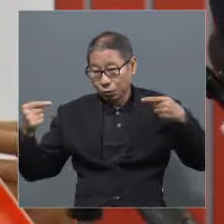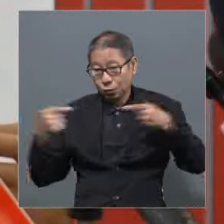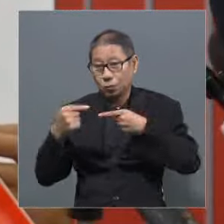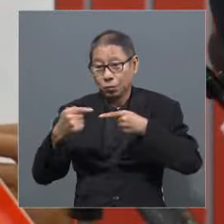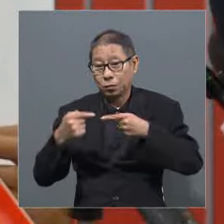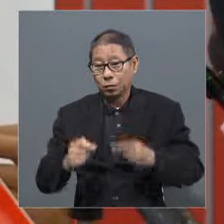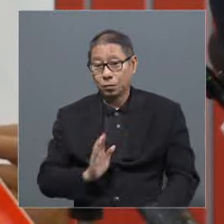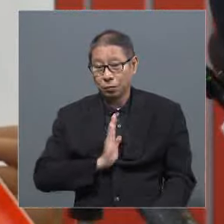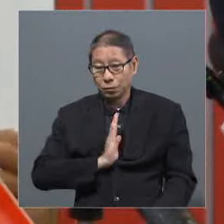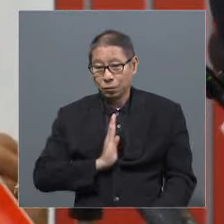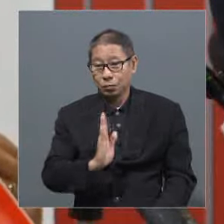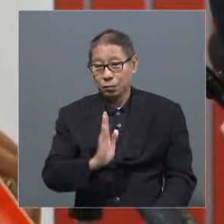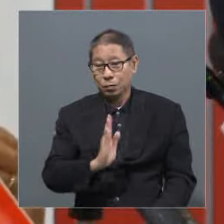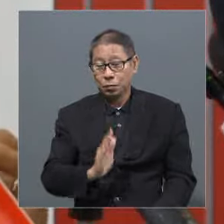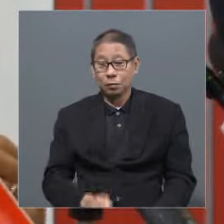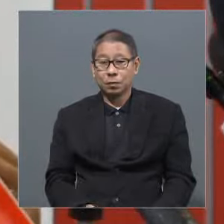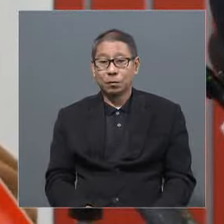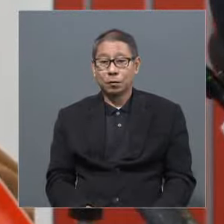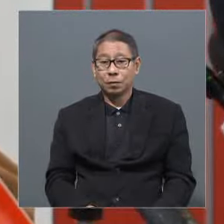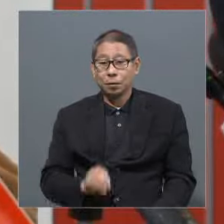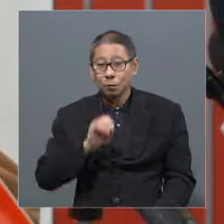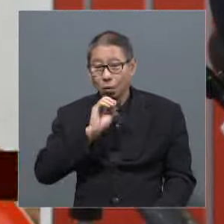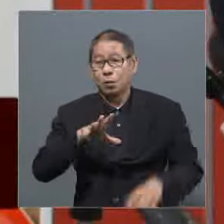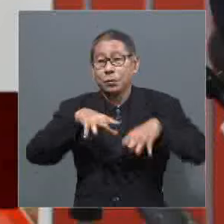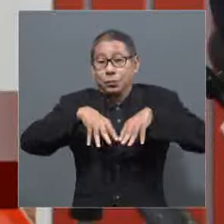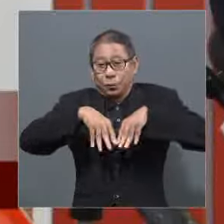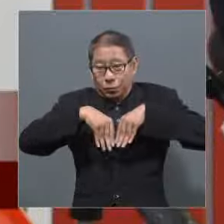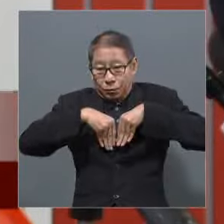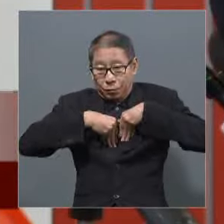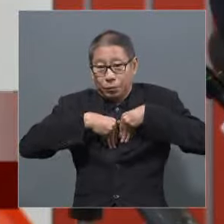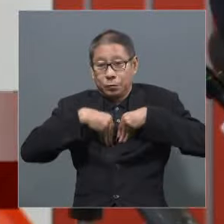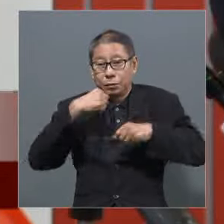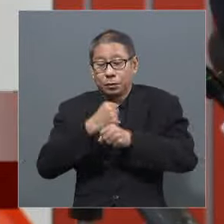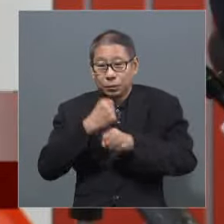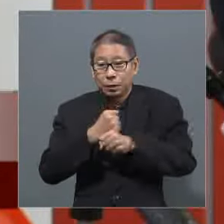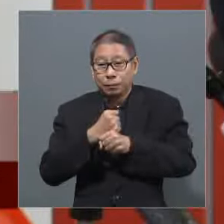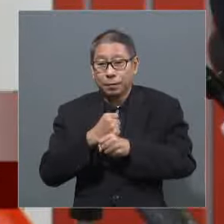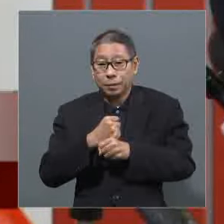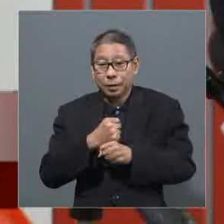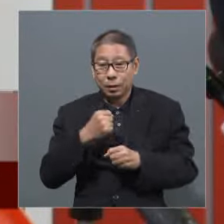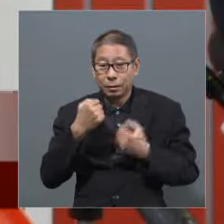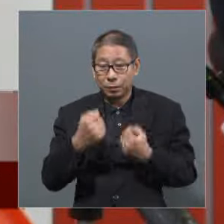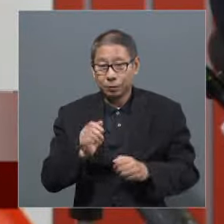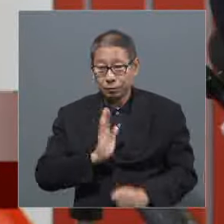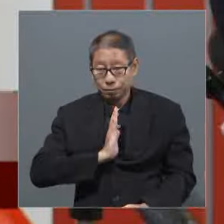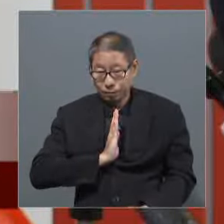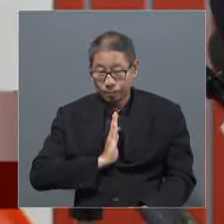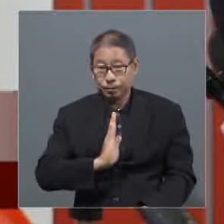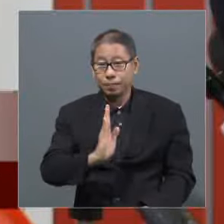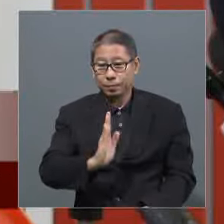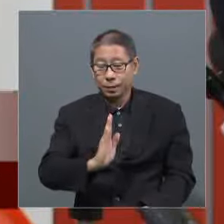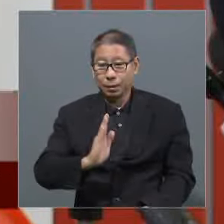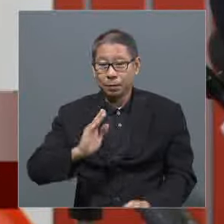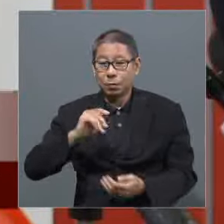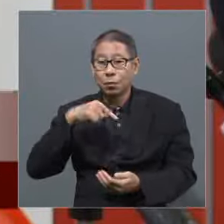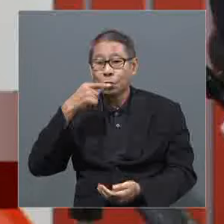ค่ะท่านก็ให้ความเชื่อมั่นนะครับให้ความมั่นใจว่าเาจะทำคดีด้วยความตรงไปตรงมานะท่านพูดมาอยู่คำนึง